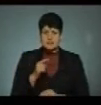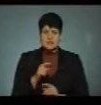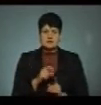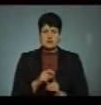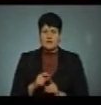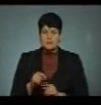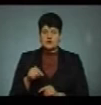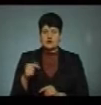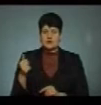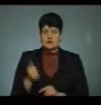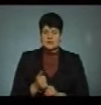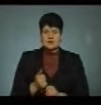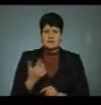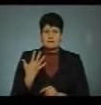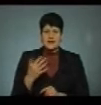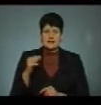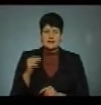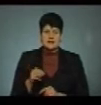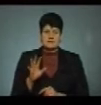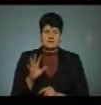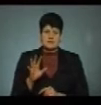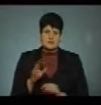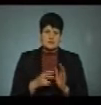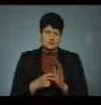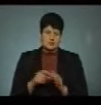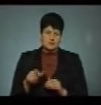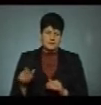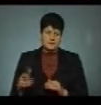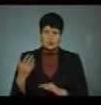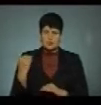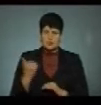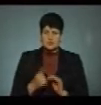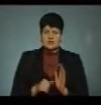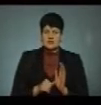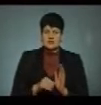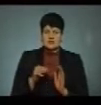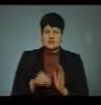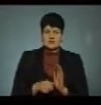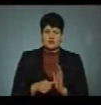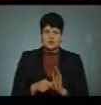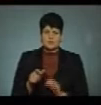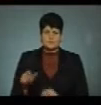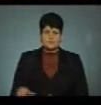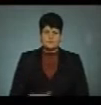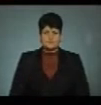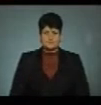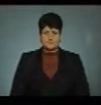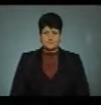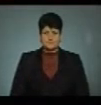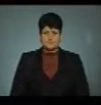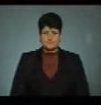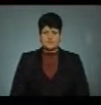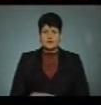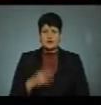цього тижня хворі понад 5800 осіб. Минулого тижня захворіли понад 6600 осіб.